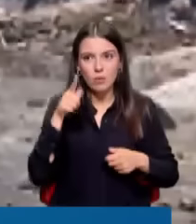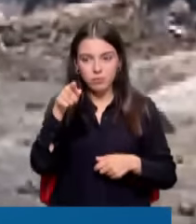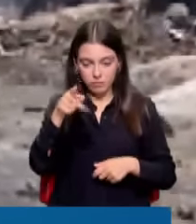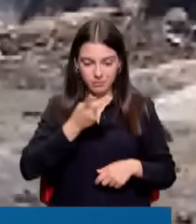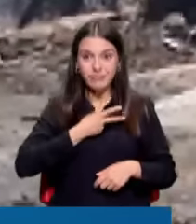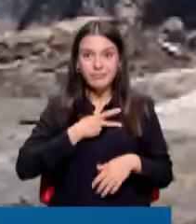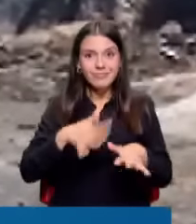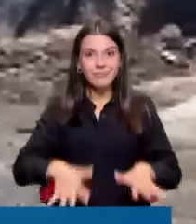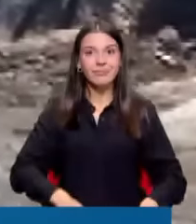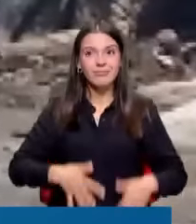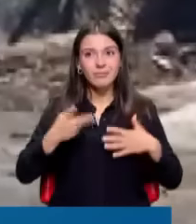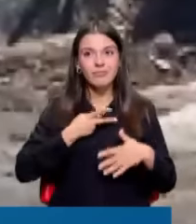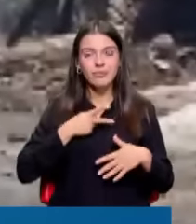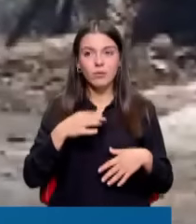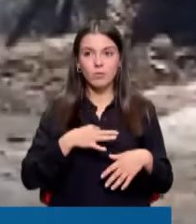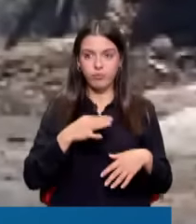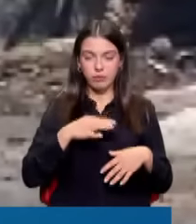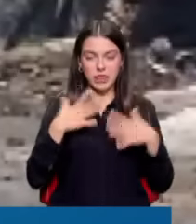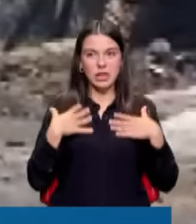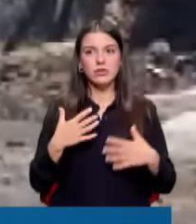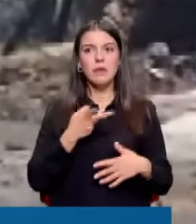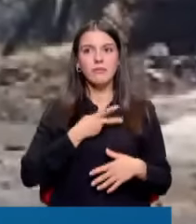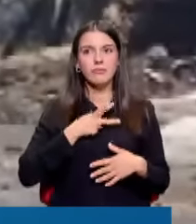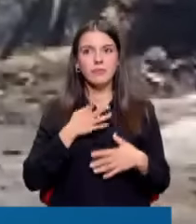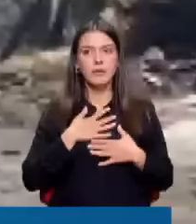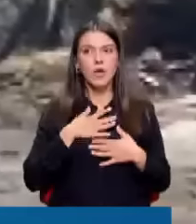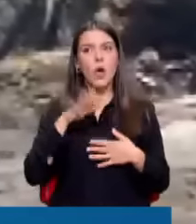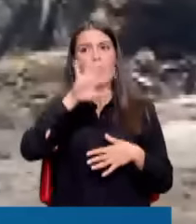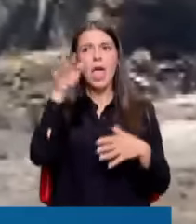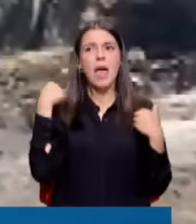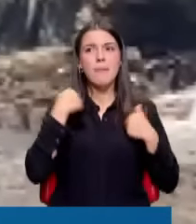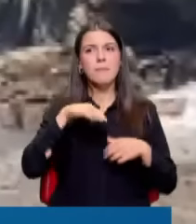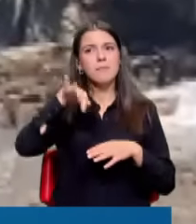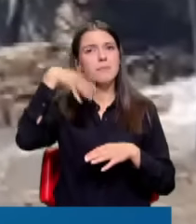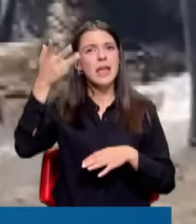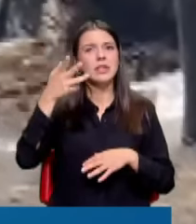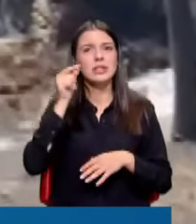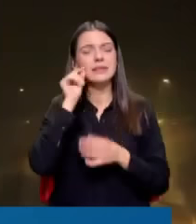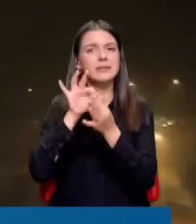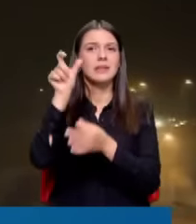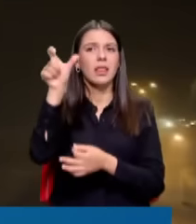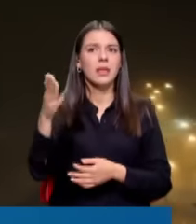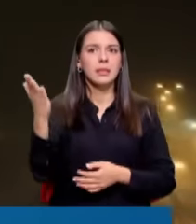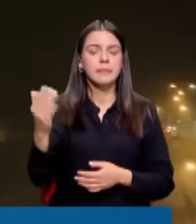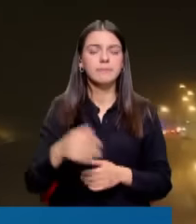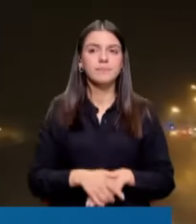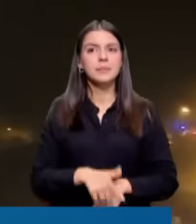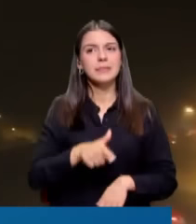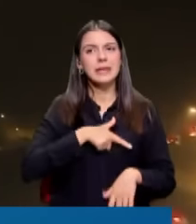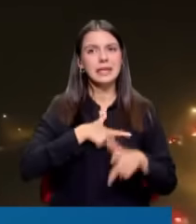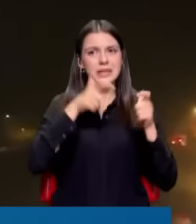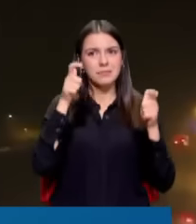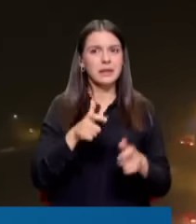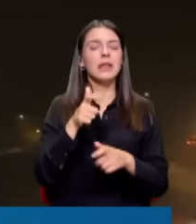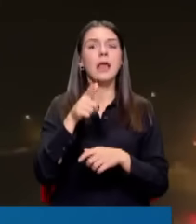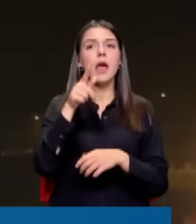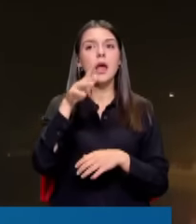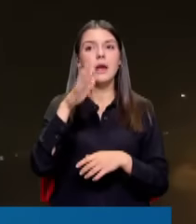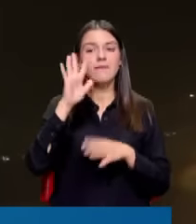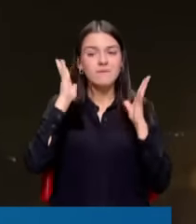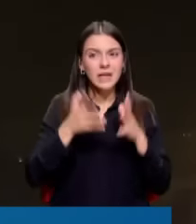ait, bu bana ait, bir de bu ait. Bunlar başkasının. İzmir'de de kentin dört bir yanını